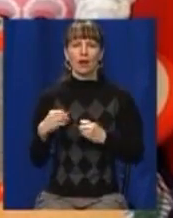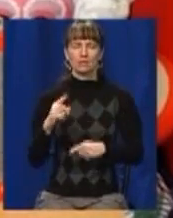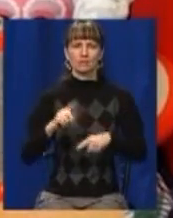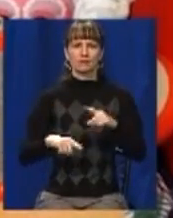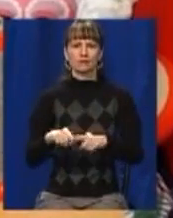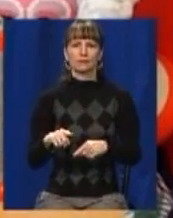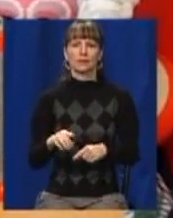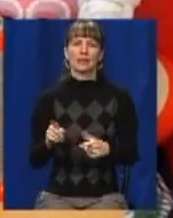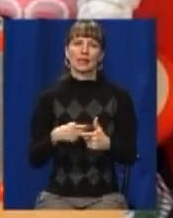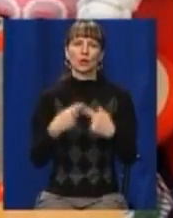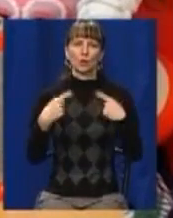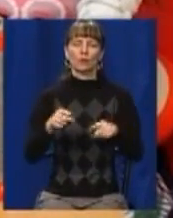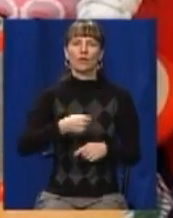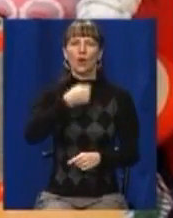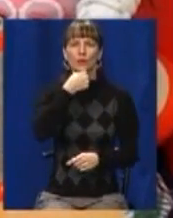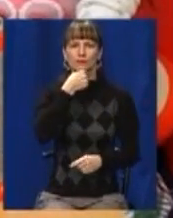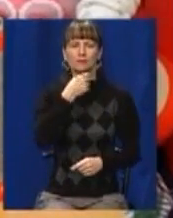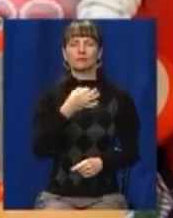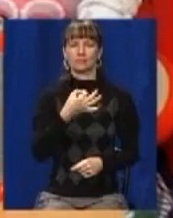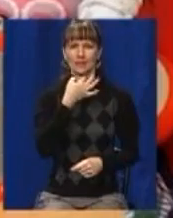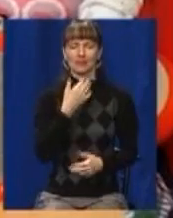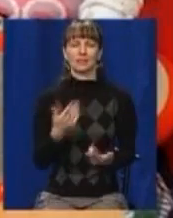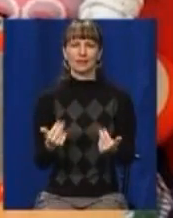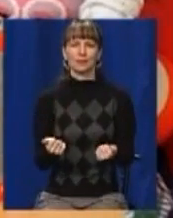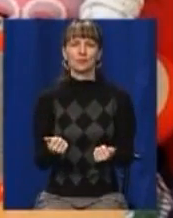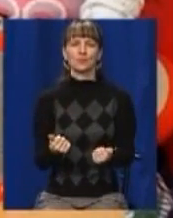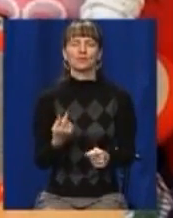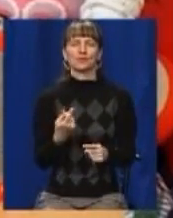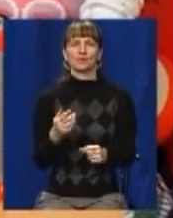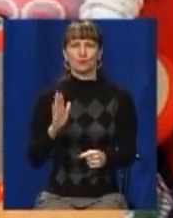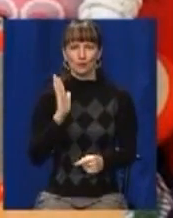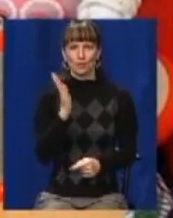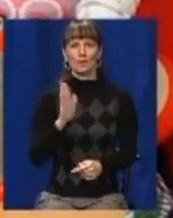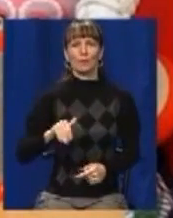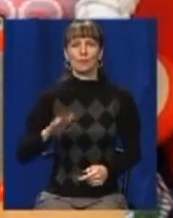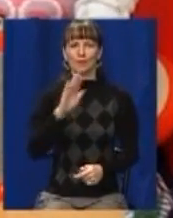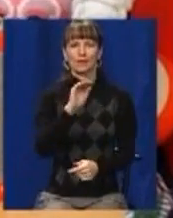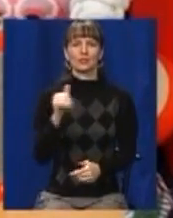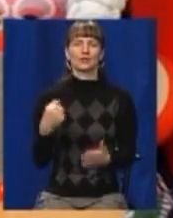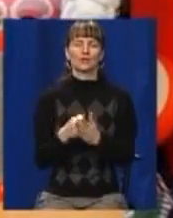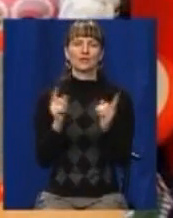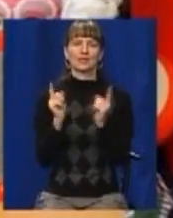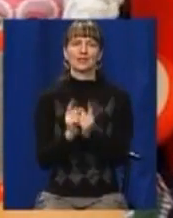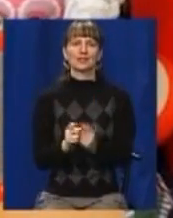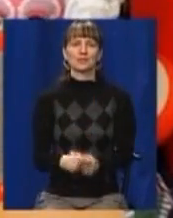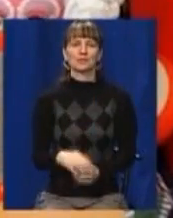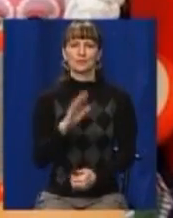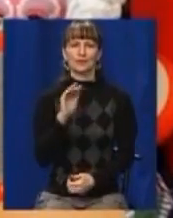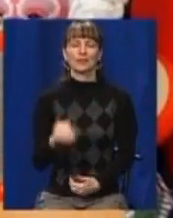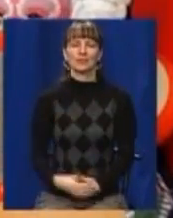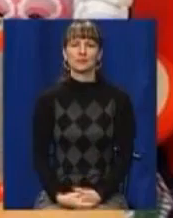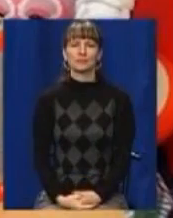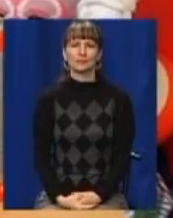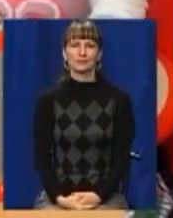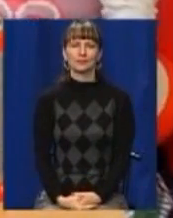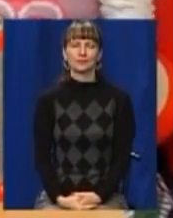або іншими дорослими. Ну що, сподобалося? Так. Ну, тоді будемо прощатися. До побачення. До побачення. До